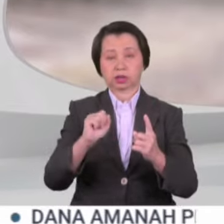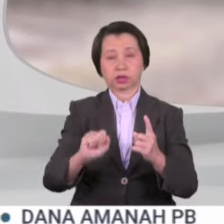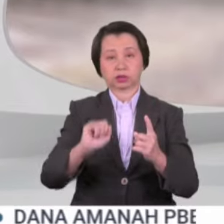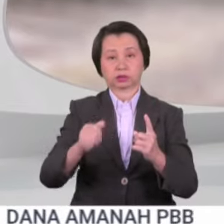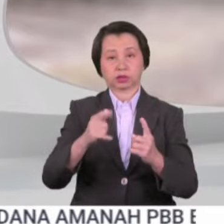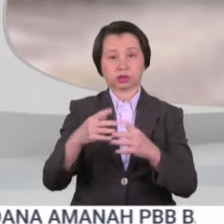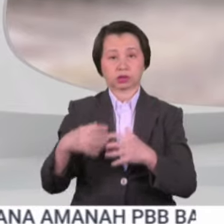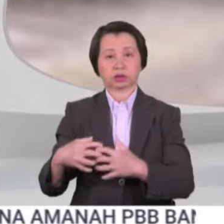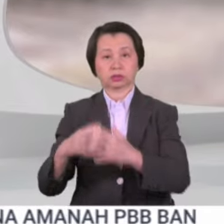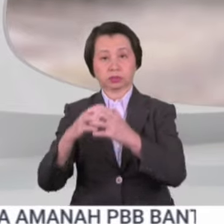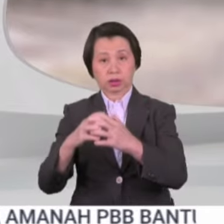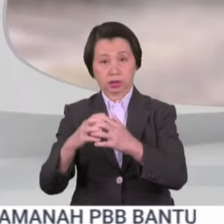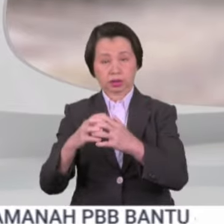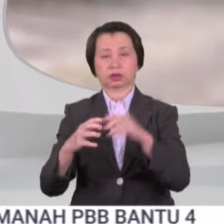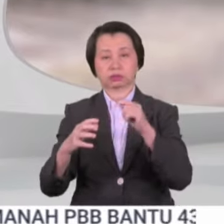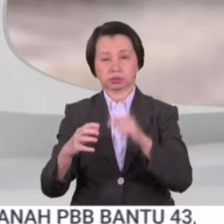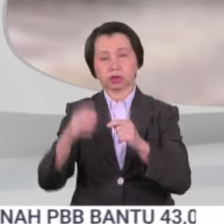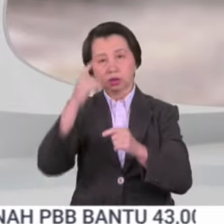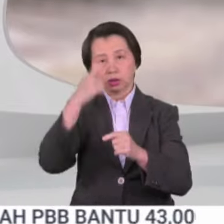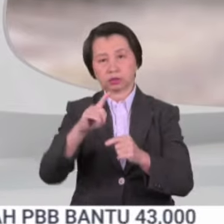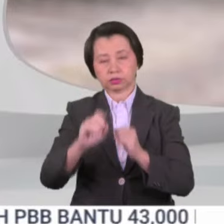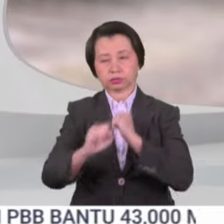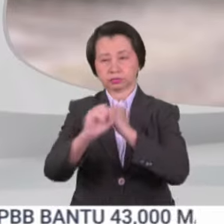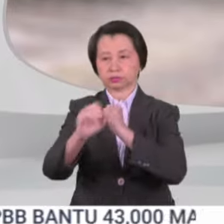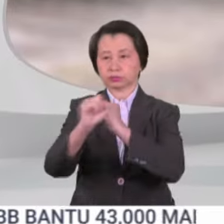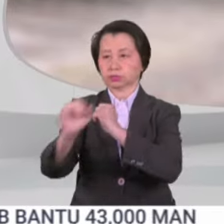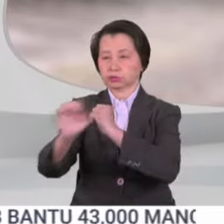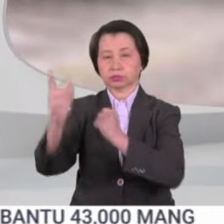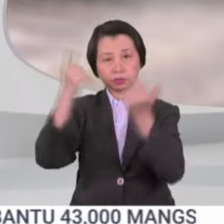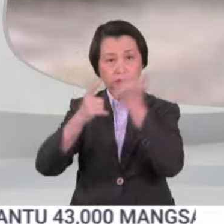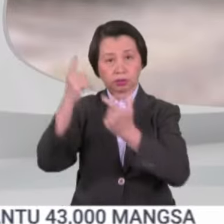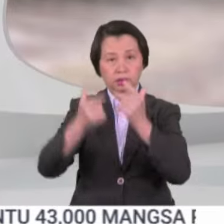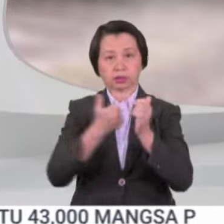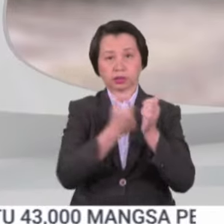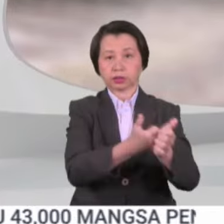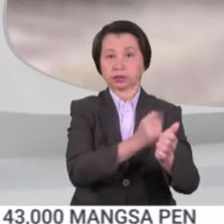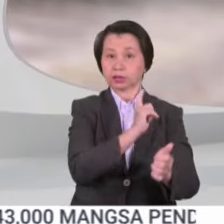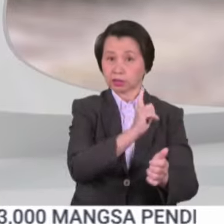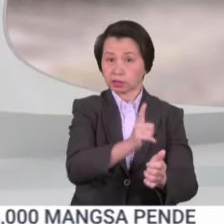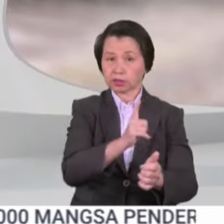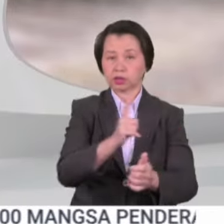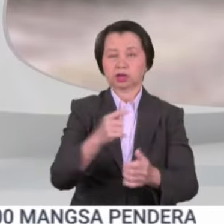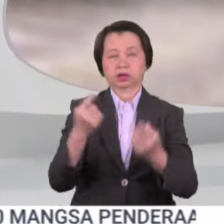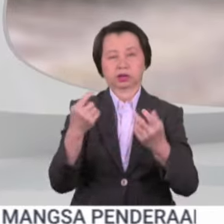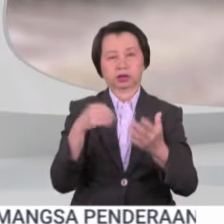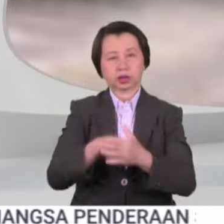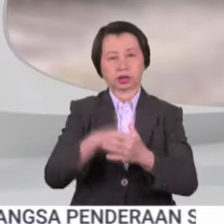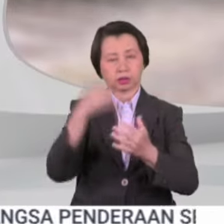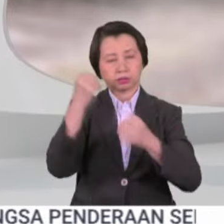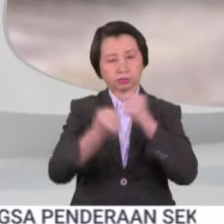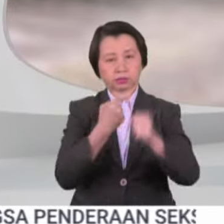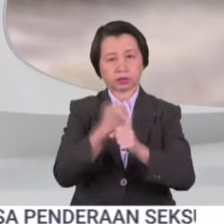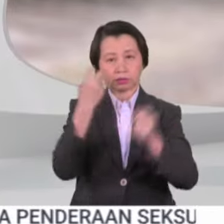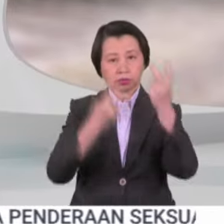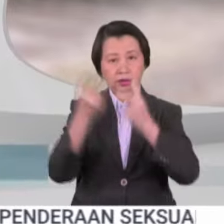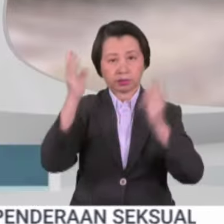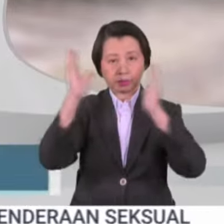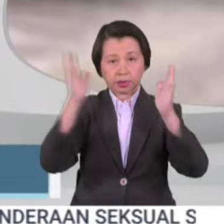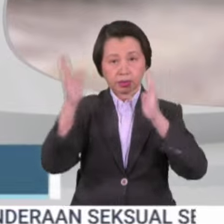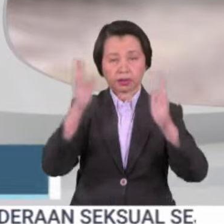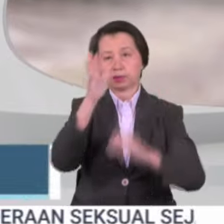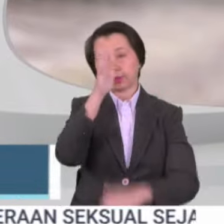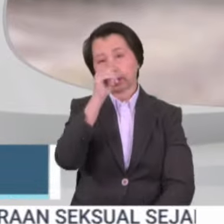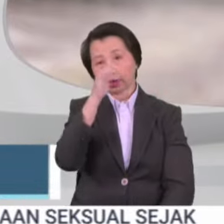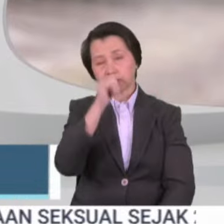untuk pembangunan Pulau Besar ditubuhkan bagi mempromosi pelancongan patuh syariah sempena Tahun Melawat Melaka 2024.